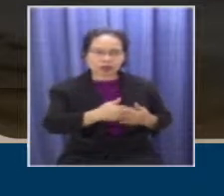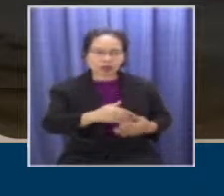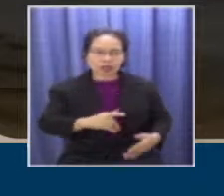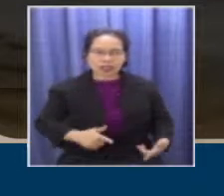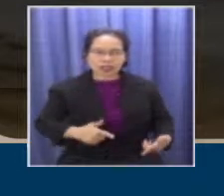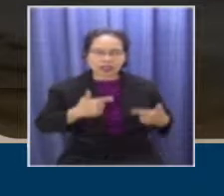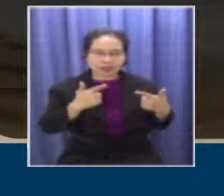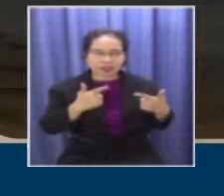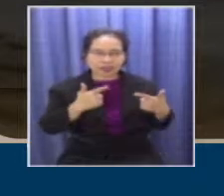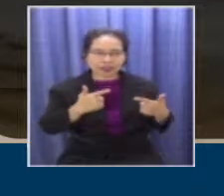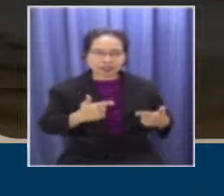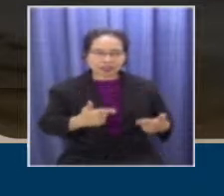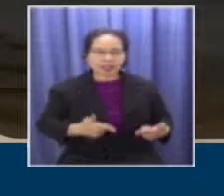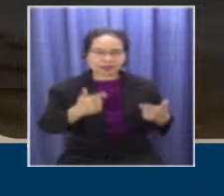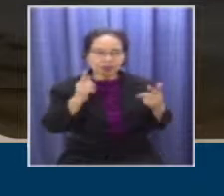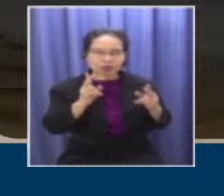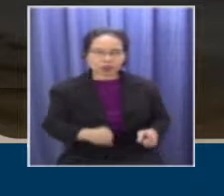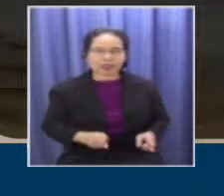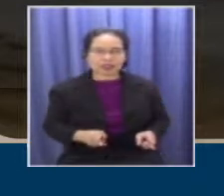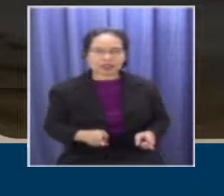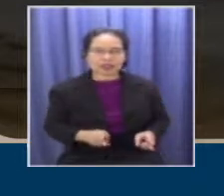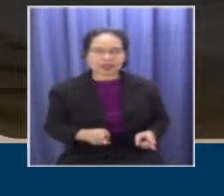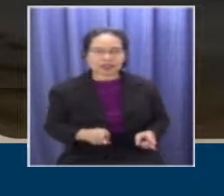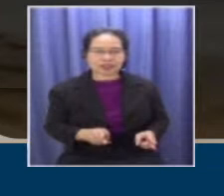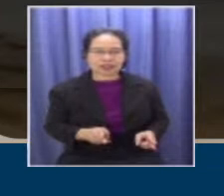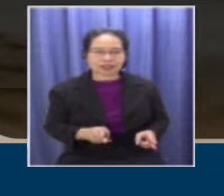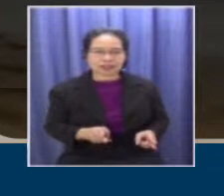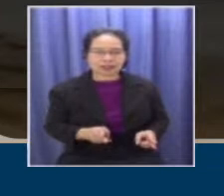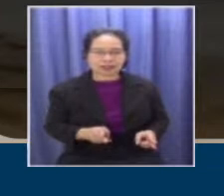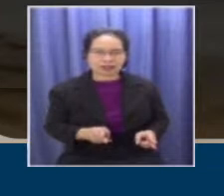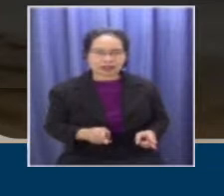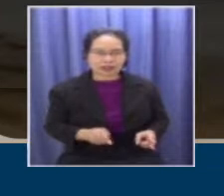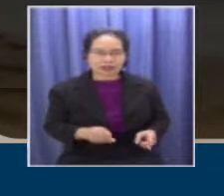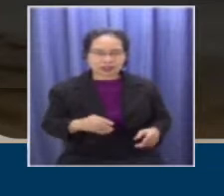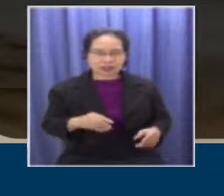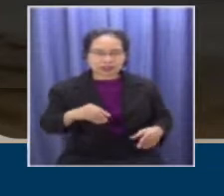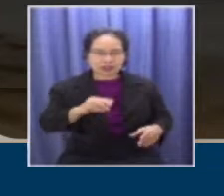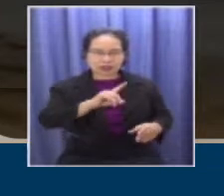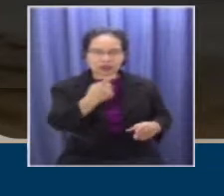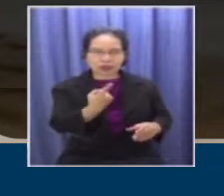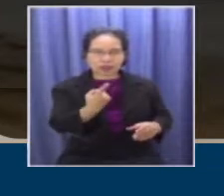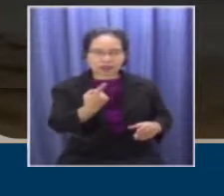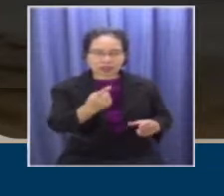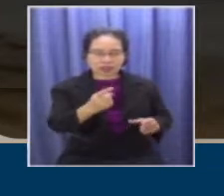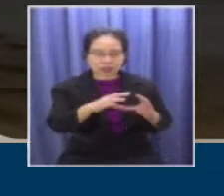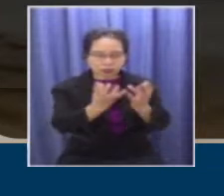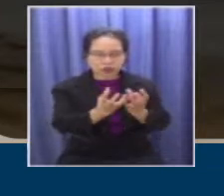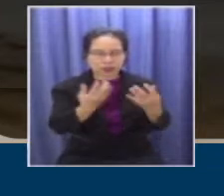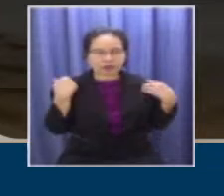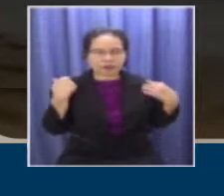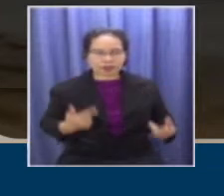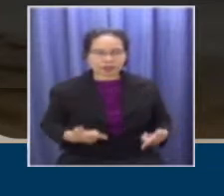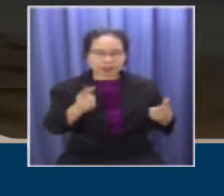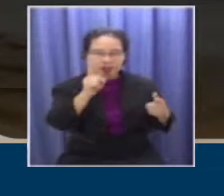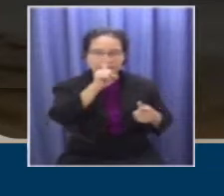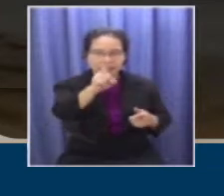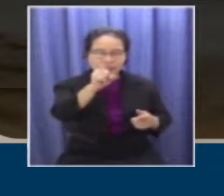ateasefoɔ nyinaa na ateasefoɔ nipa ateasefoɔ nyinaa maame ne Eve anaasɛ Hawa